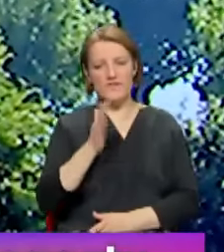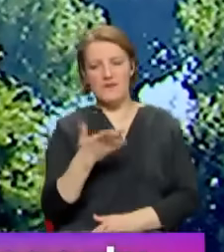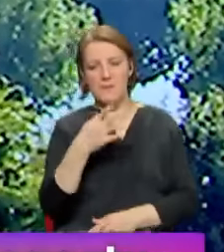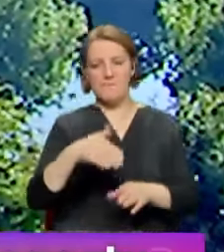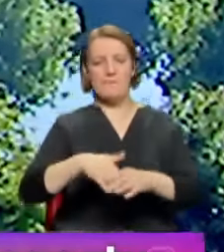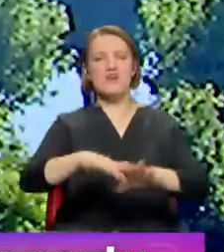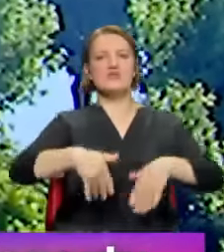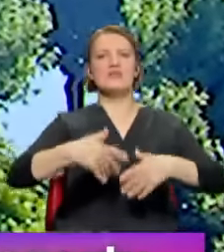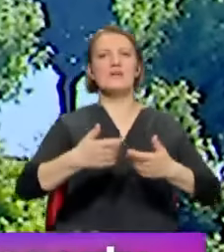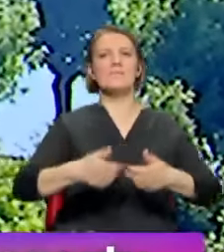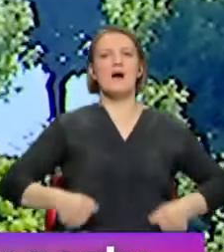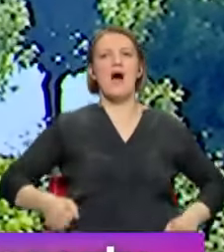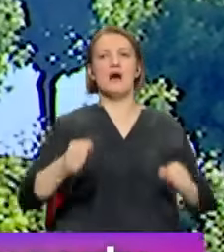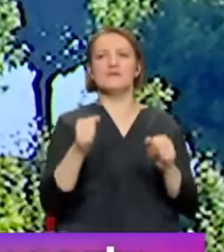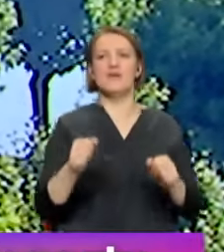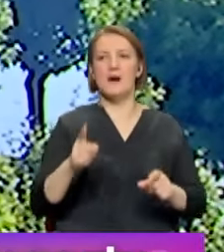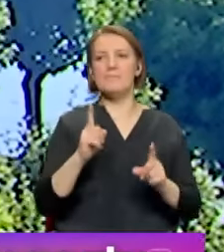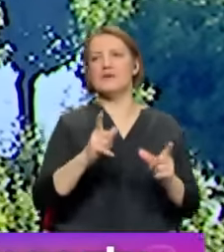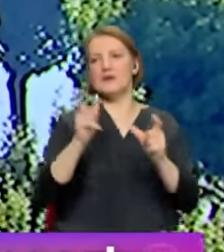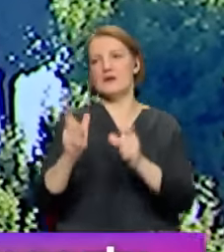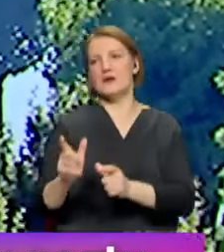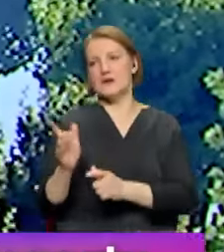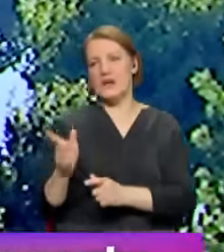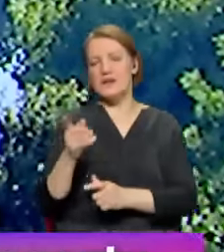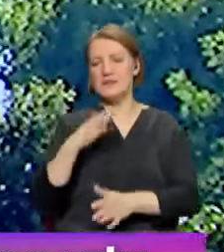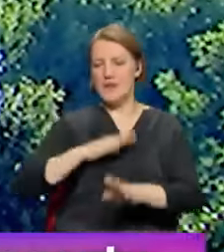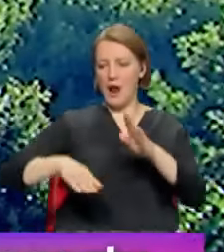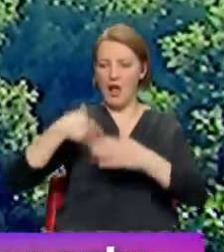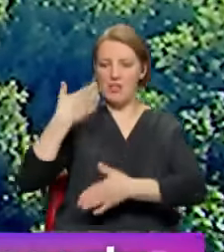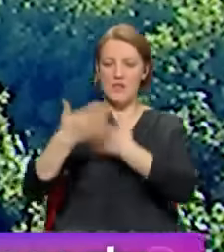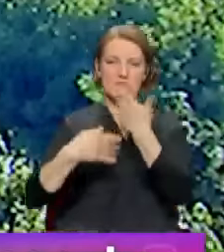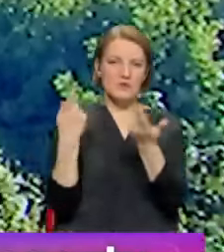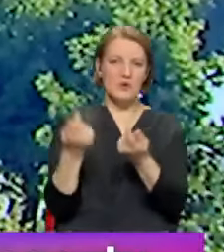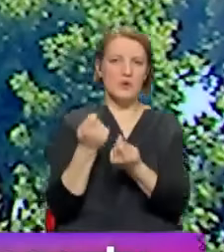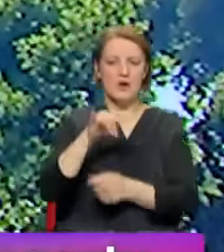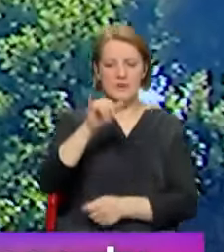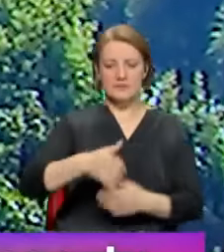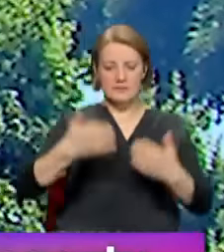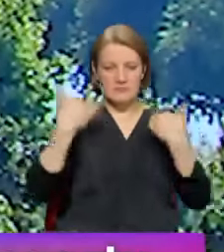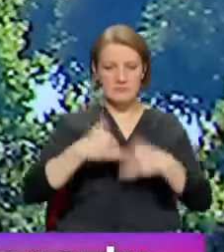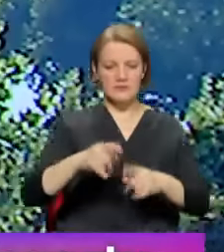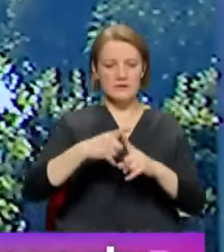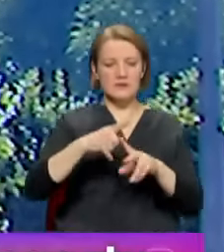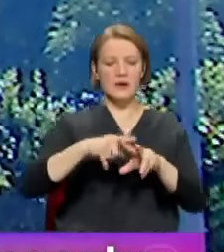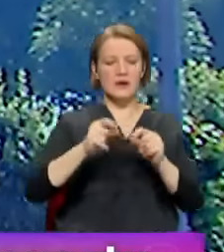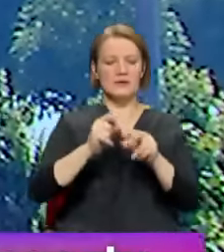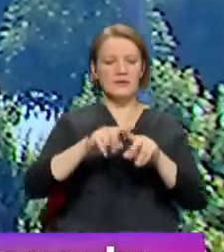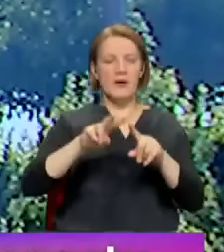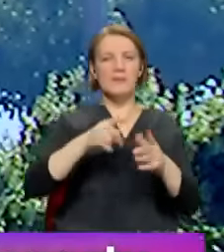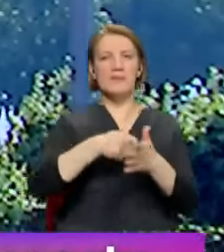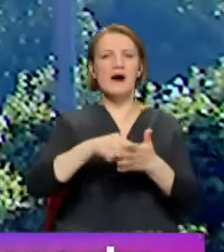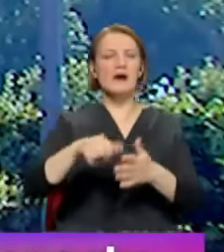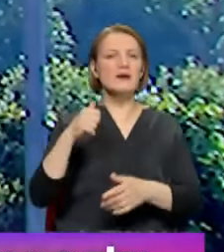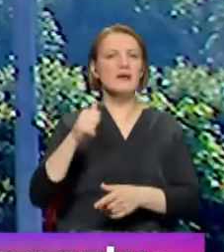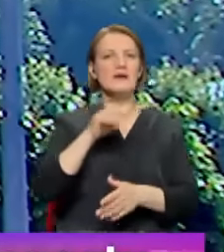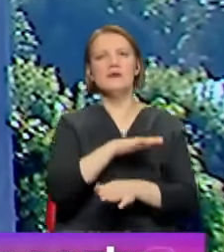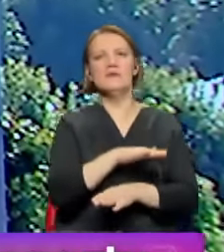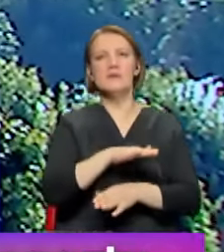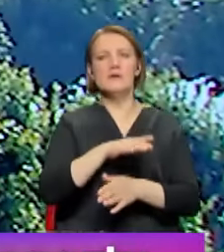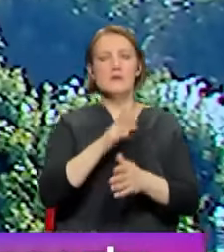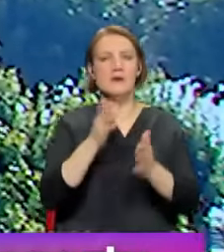Meclis Parkı'nda bir yandan da dertlerini anlatmaya çalışıyorlar. Özlük haklarını ve taban maaş uygulamasının geri gelmesini